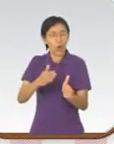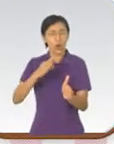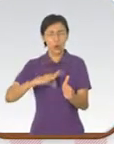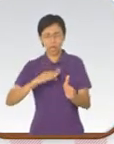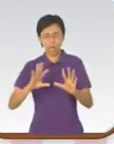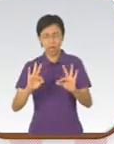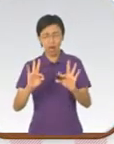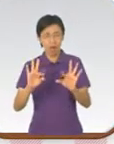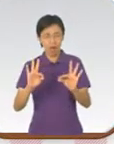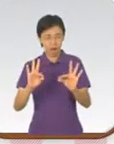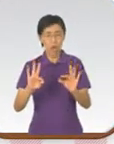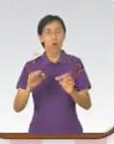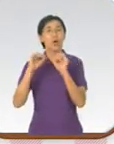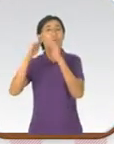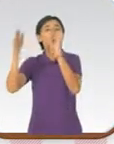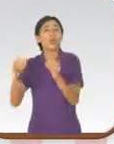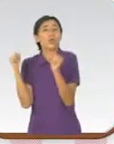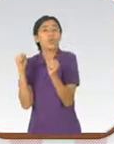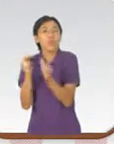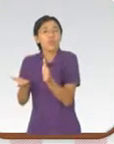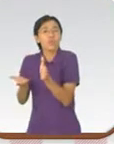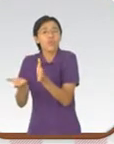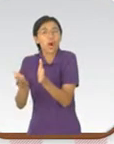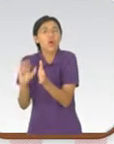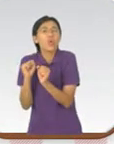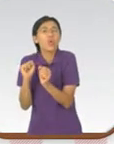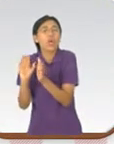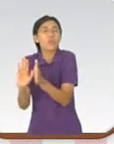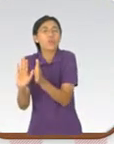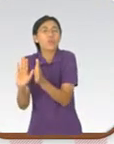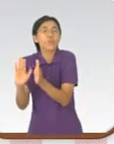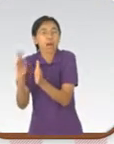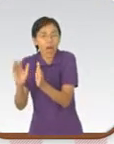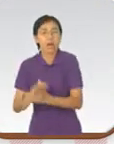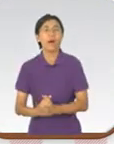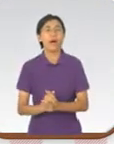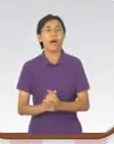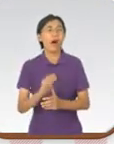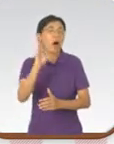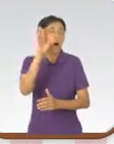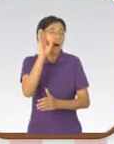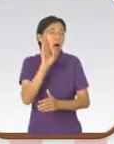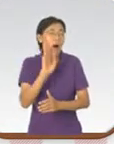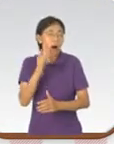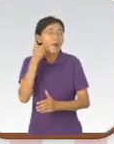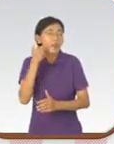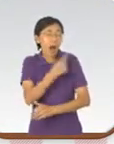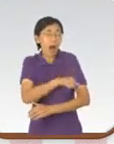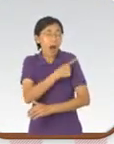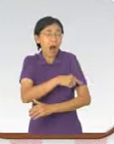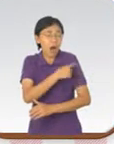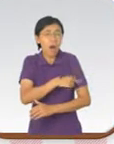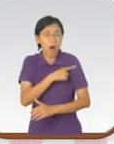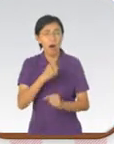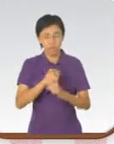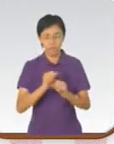ให้ไปแช่เย็นก่อนให้เขาอยู่ตัวสักนิดนึงแล้วก็เราค่อยเอาช็อกโกแลตมาใส ่ นะคะถ้าเกิดว่าเรารีบใส่ไ